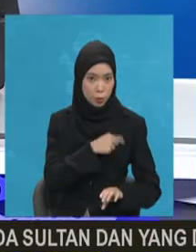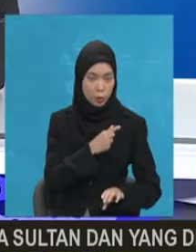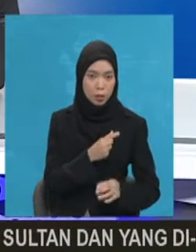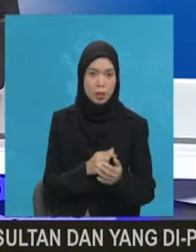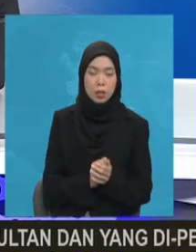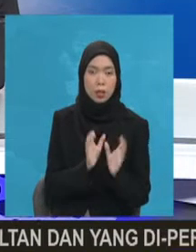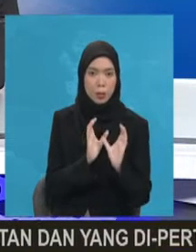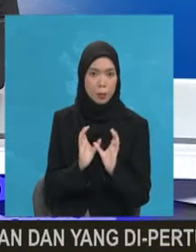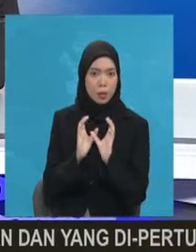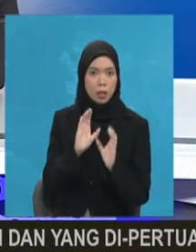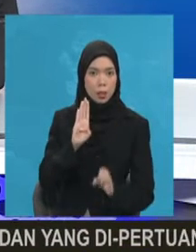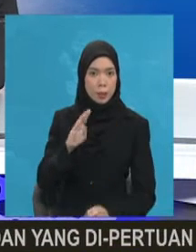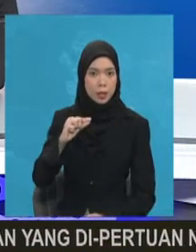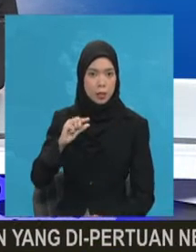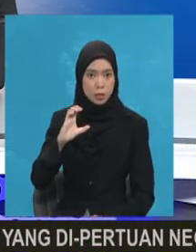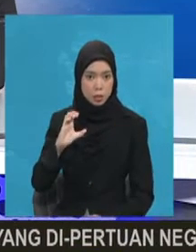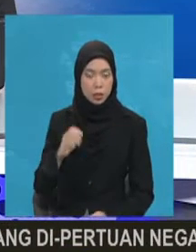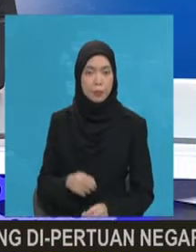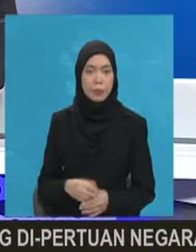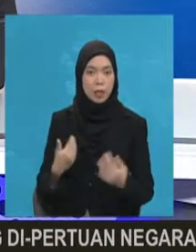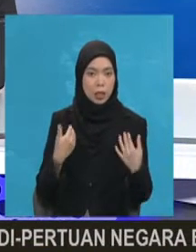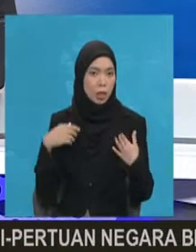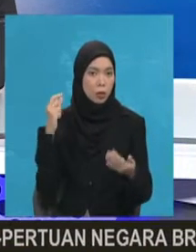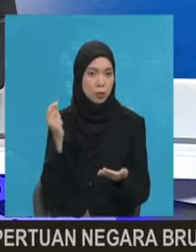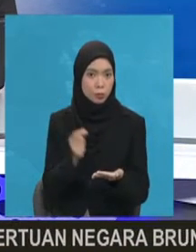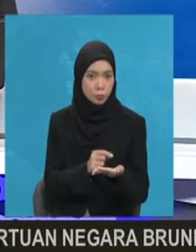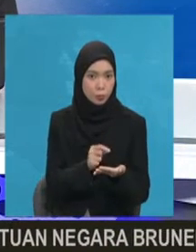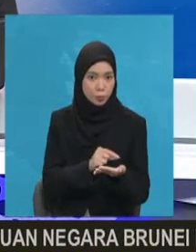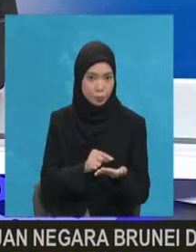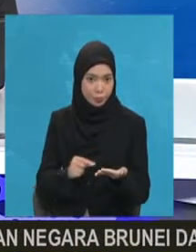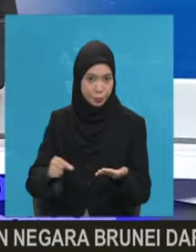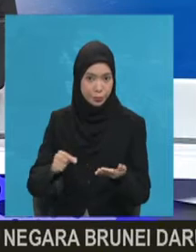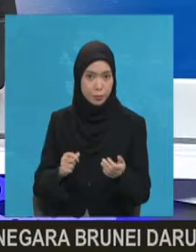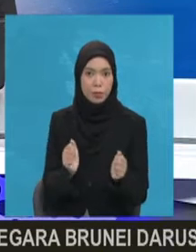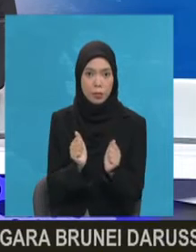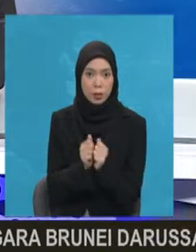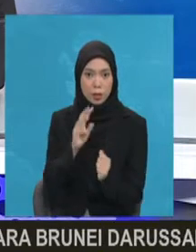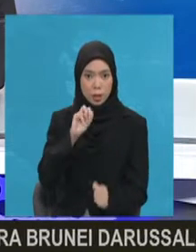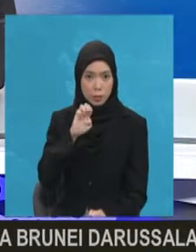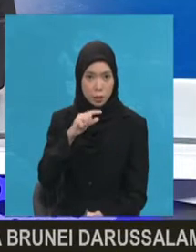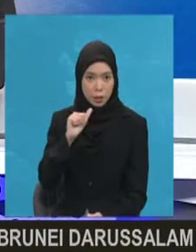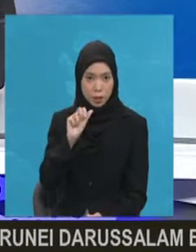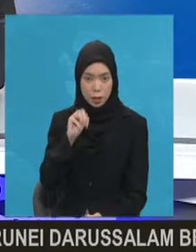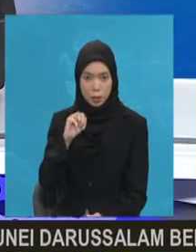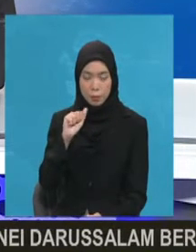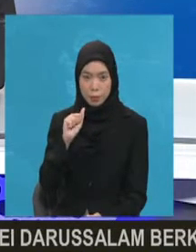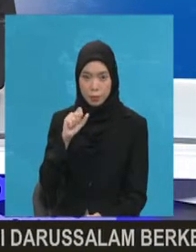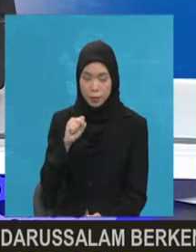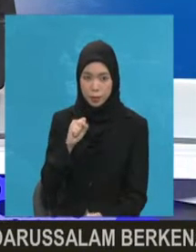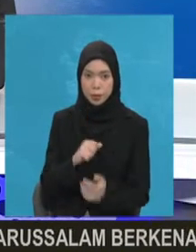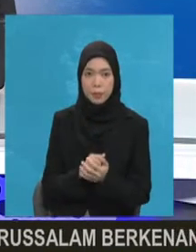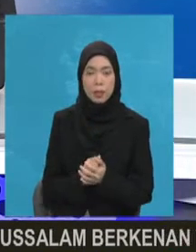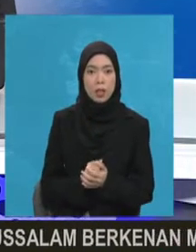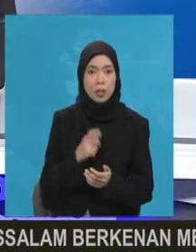bjc menderitanya di perjanjian fragmotion bersama Mickey Mouse training company sedia berhad majelis pada tanggal nanti rekan